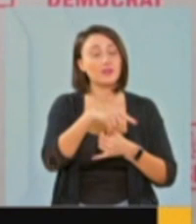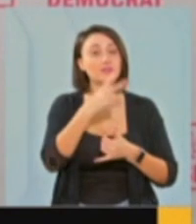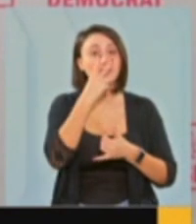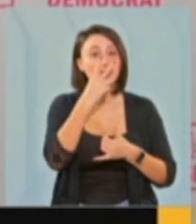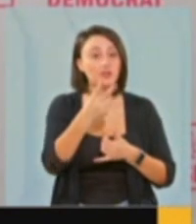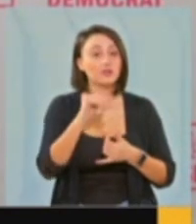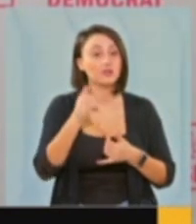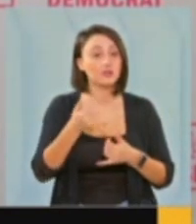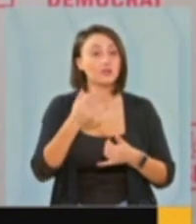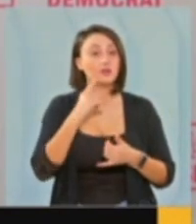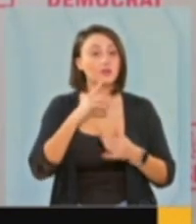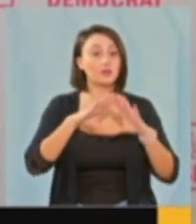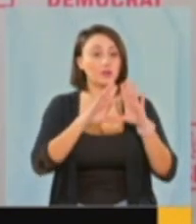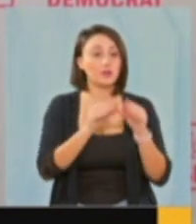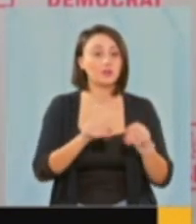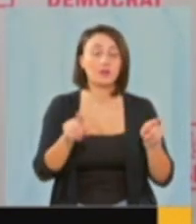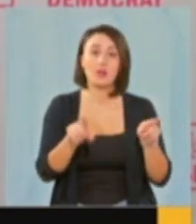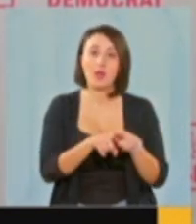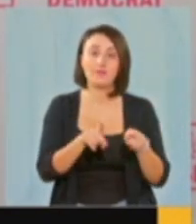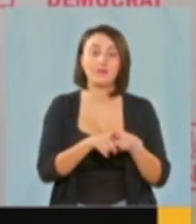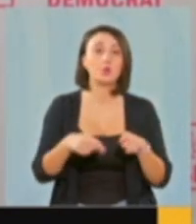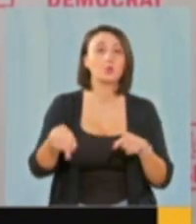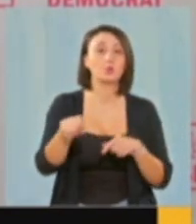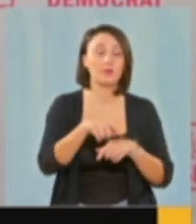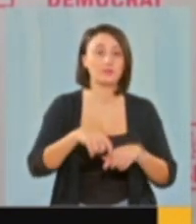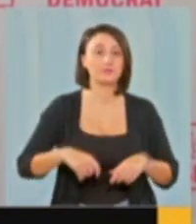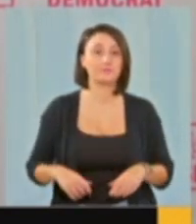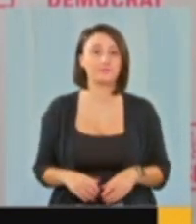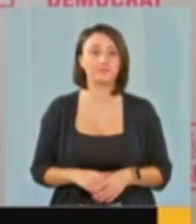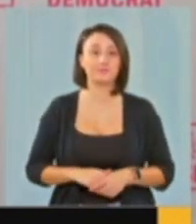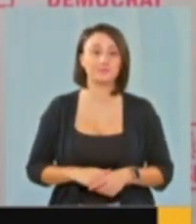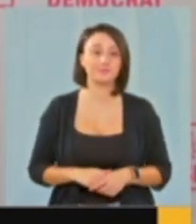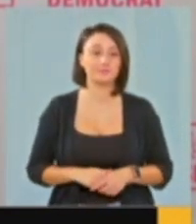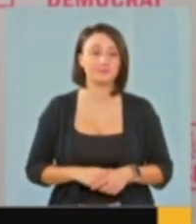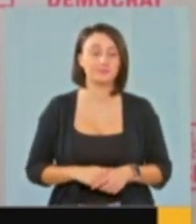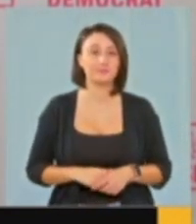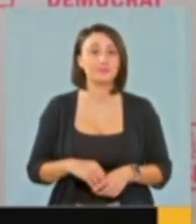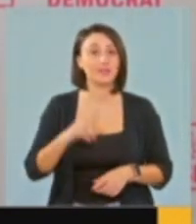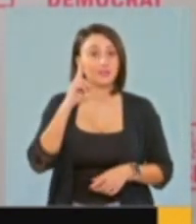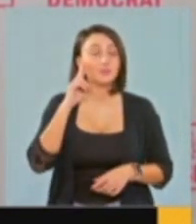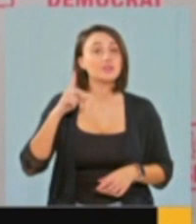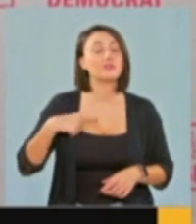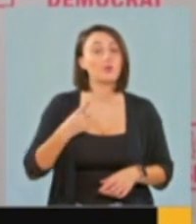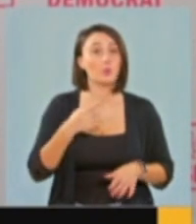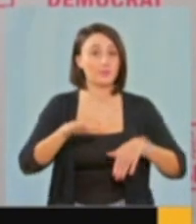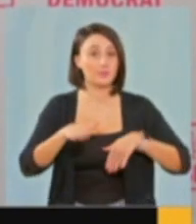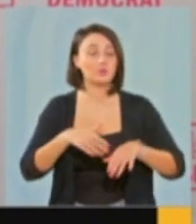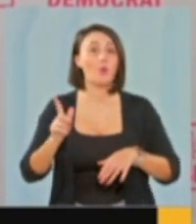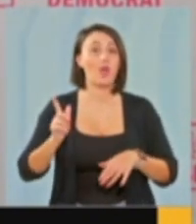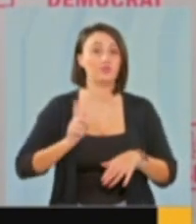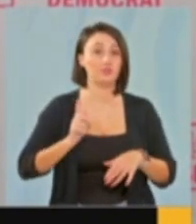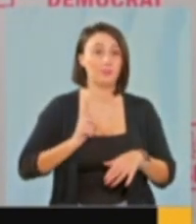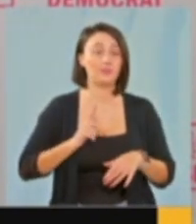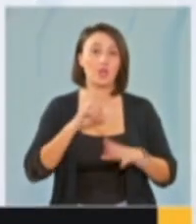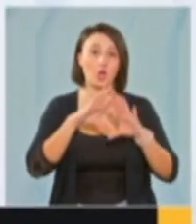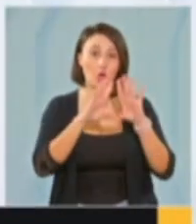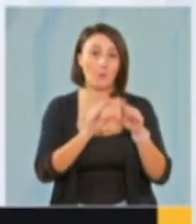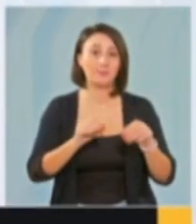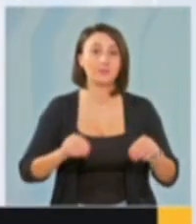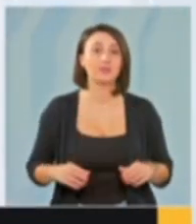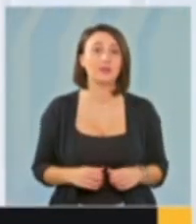roșii românii concomitent cu dumneavoastră Sper să fie un ministru așteptările românilor